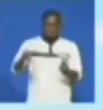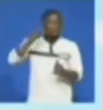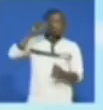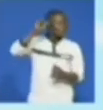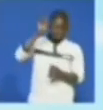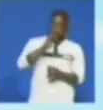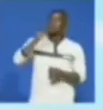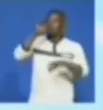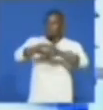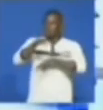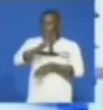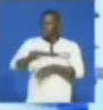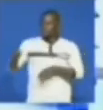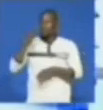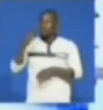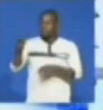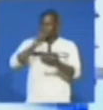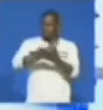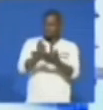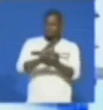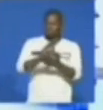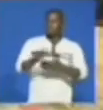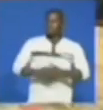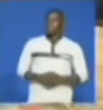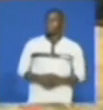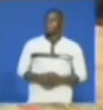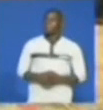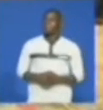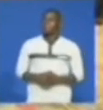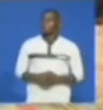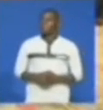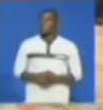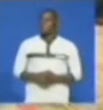Ouagadougou. Yacouba Gamene, Aruna Maré nous en parle.